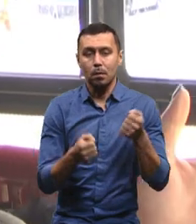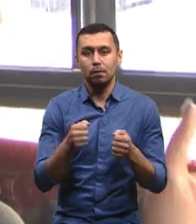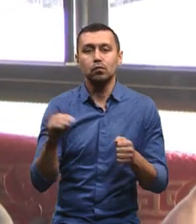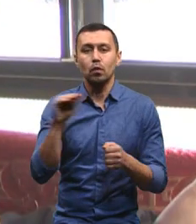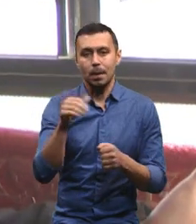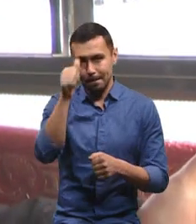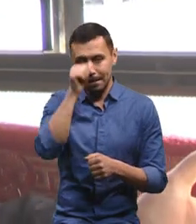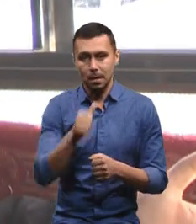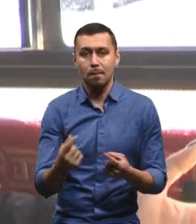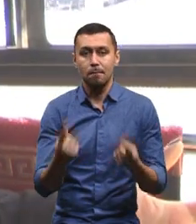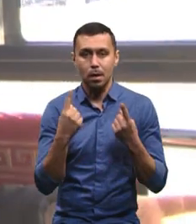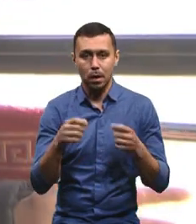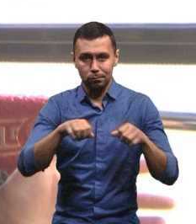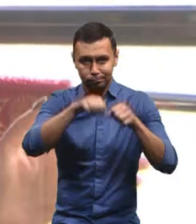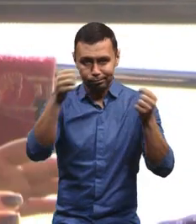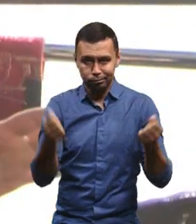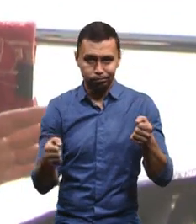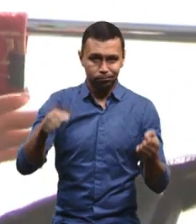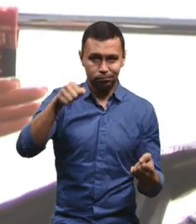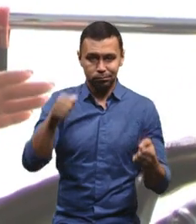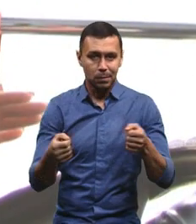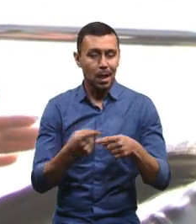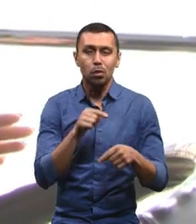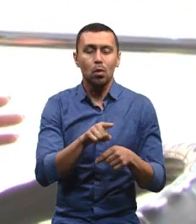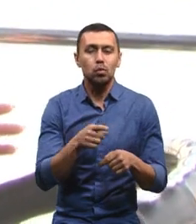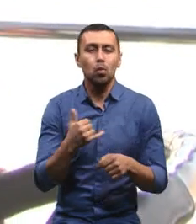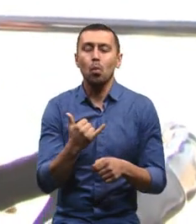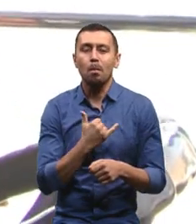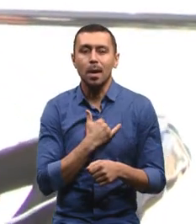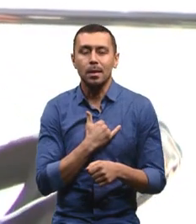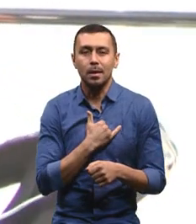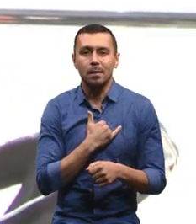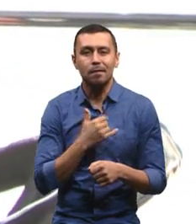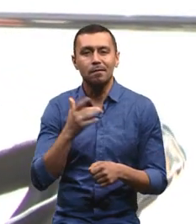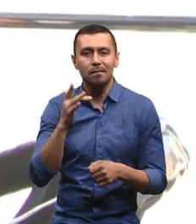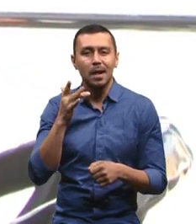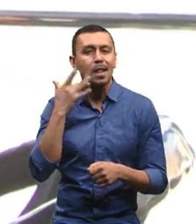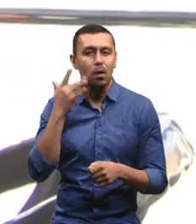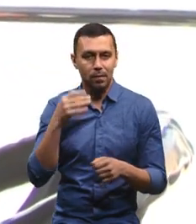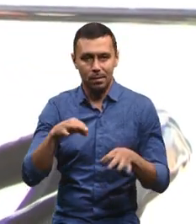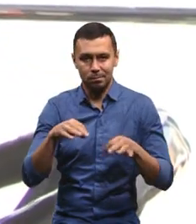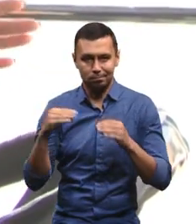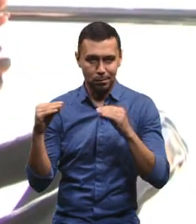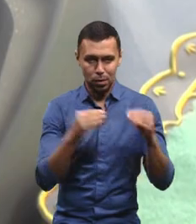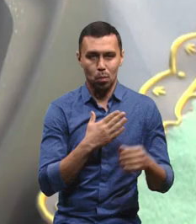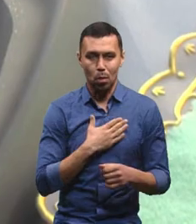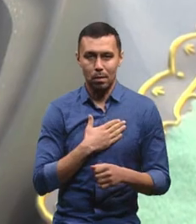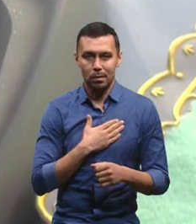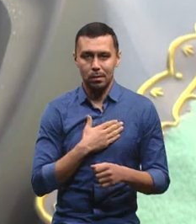у жовтні великі роль дуже Це не той руль Що в мене в легковій машині мої